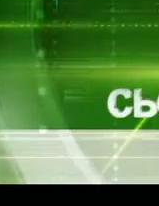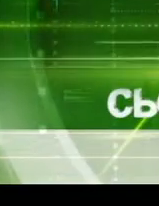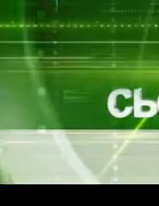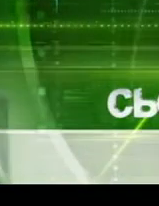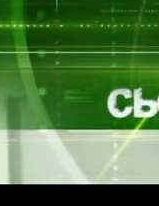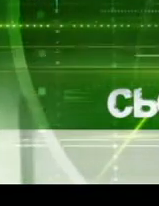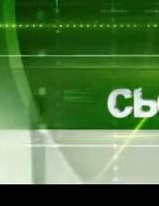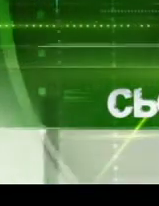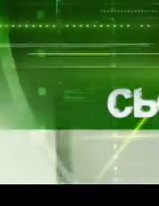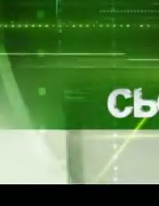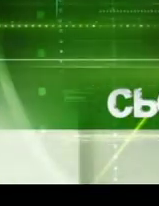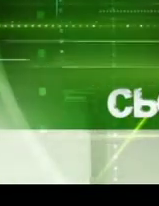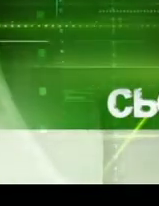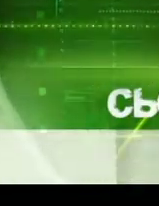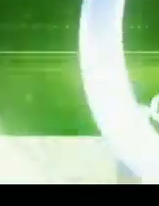Музика